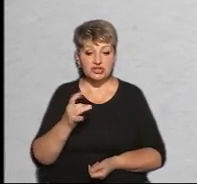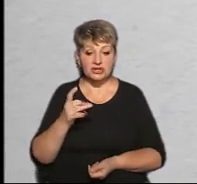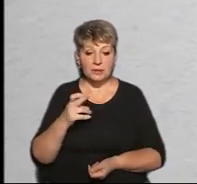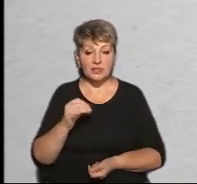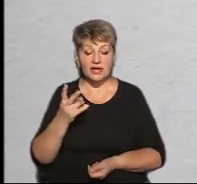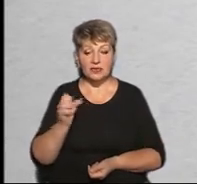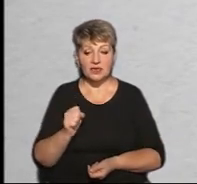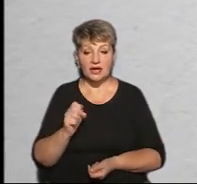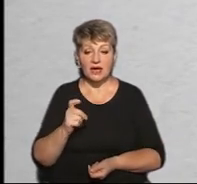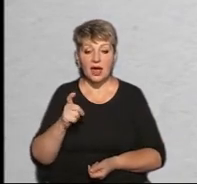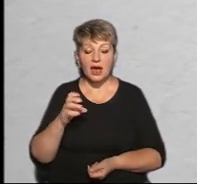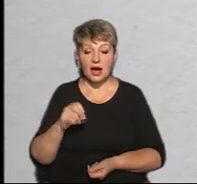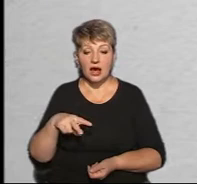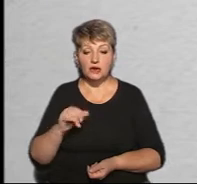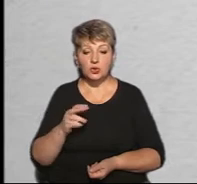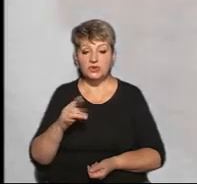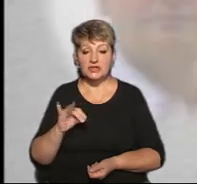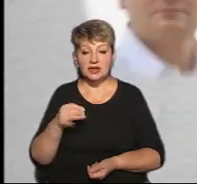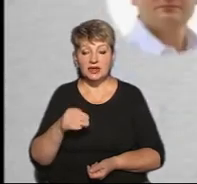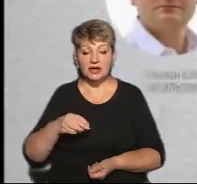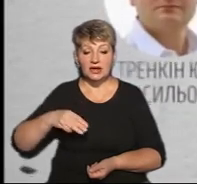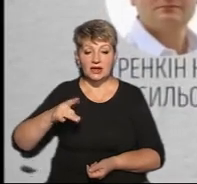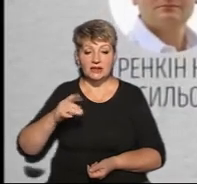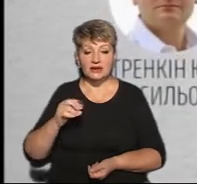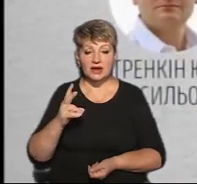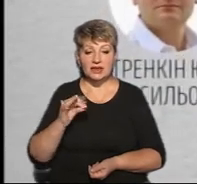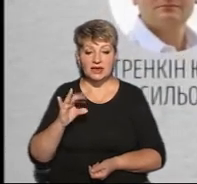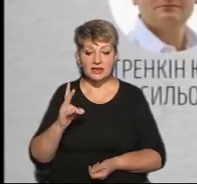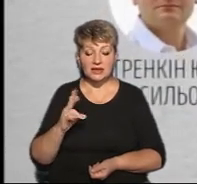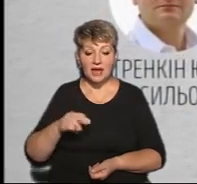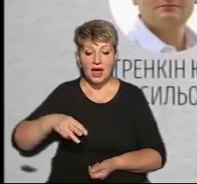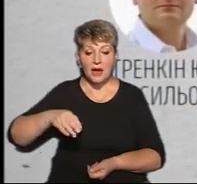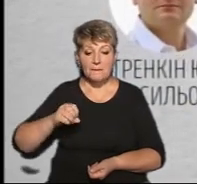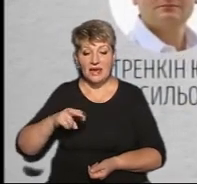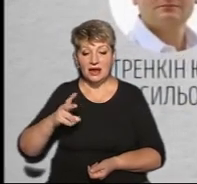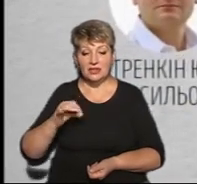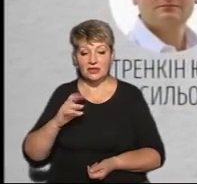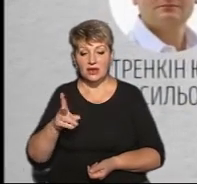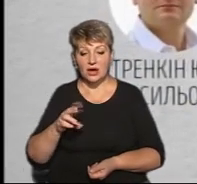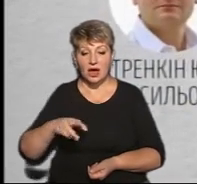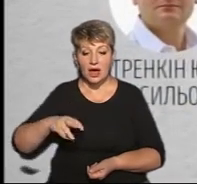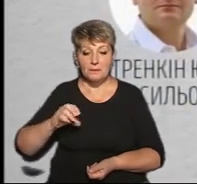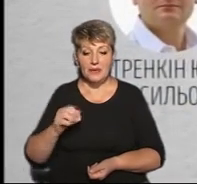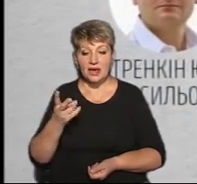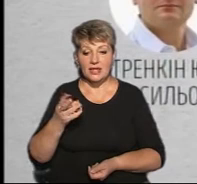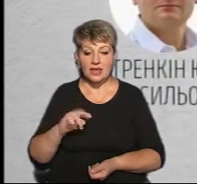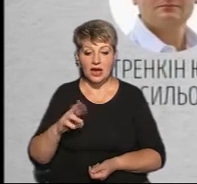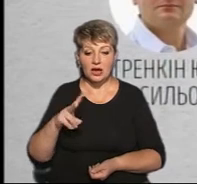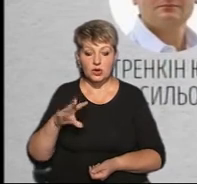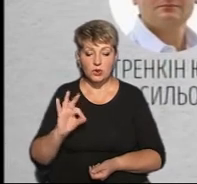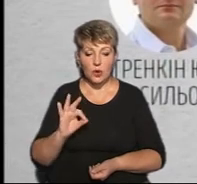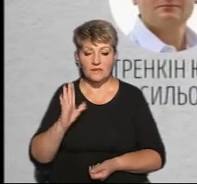Євгеній Сергійович, Хелетій Олег Павлович, Тренкін Юрій Васильович, Мельник Олексій Олексійович, Міняйло Валерій